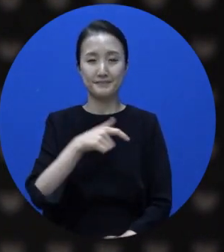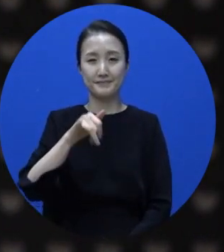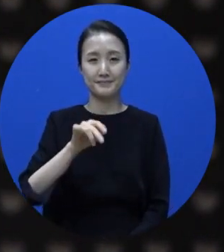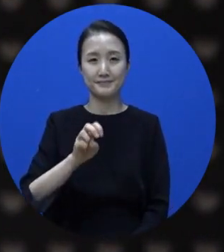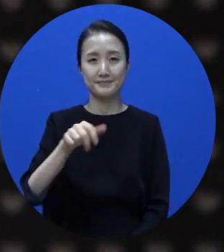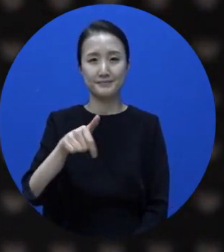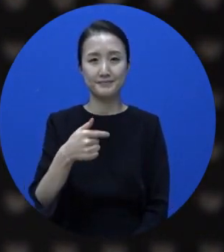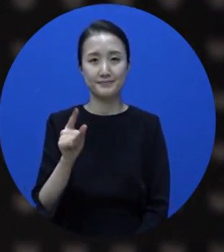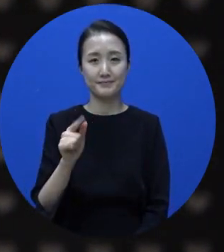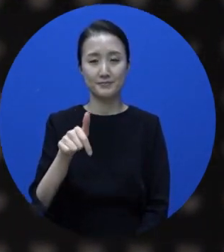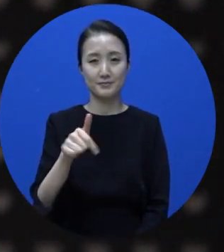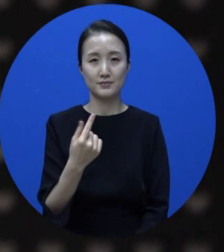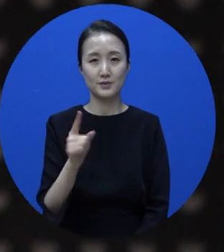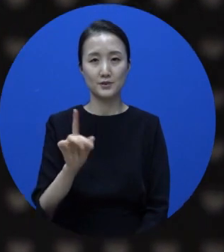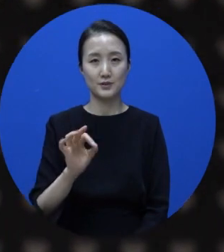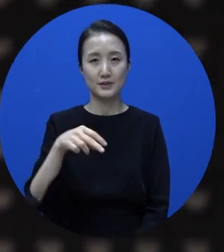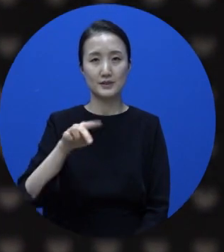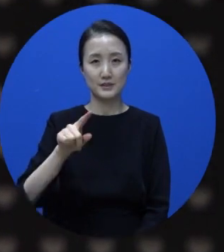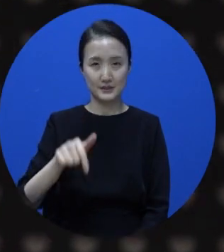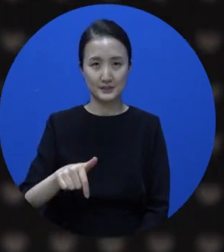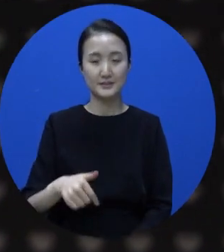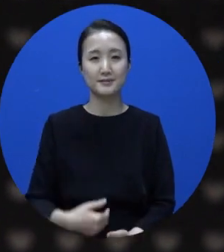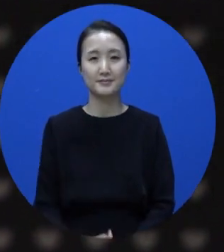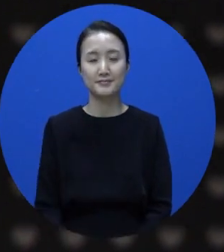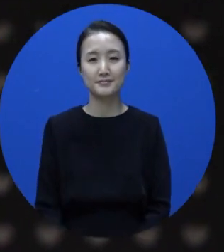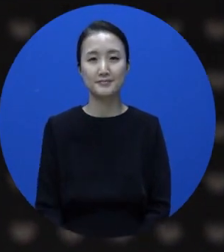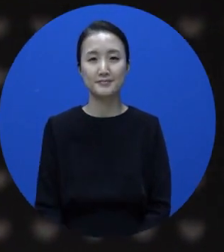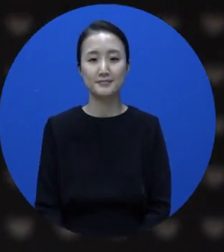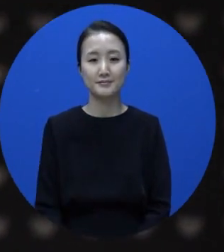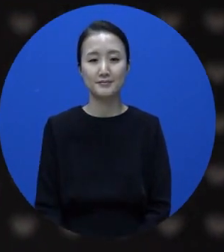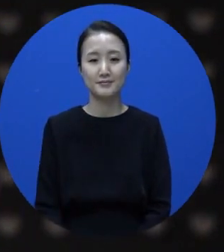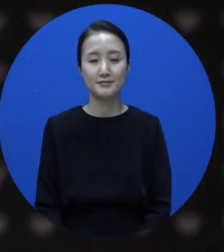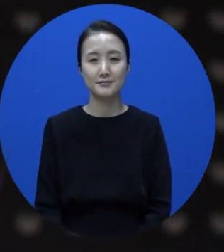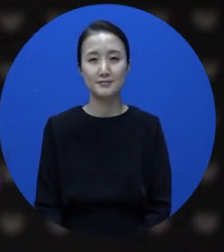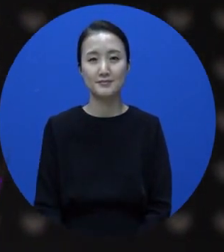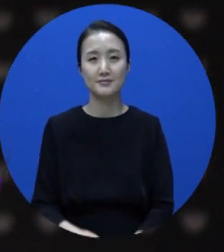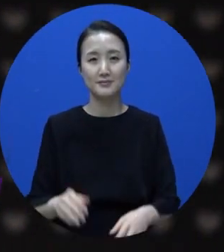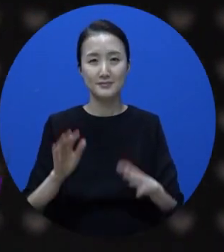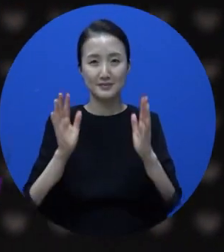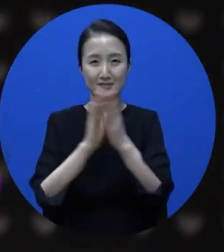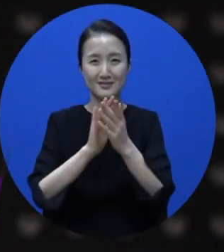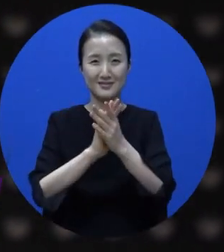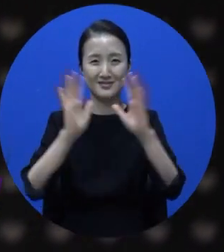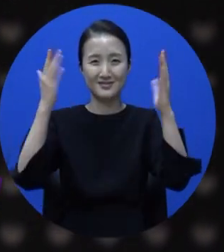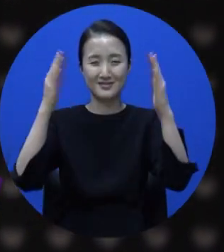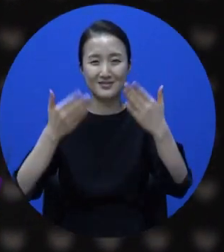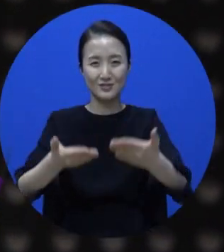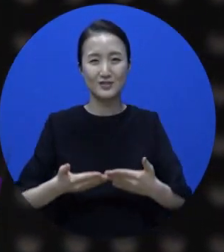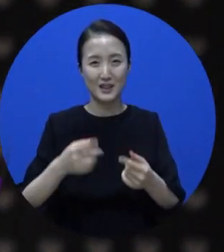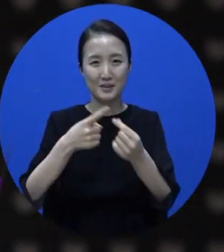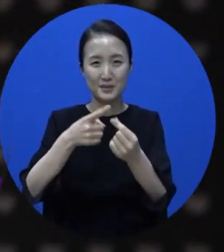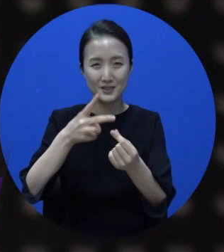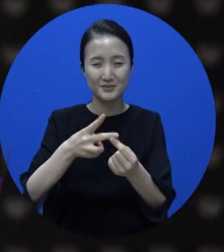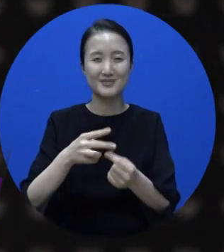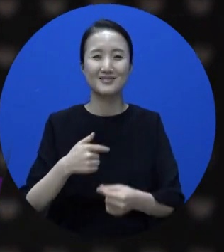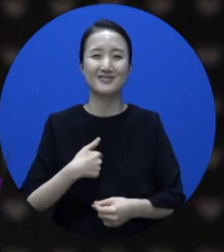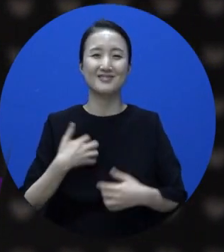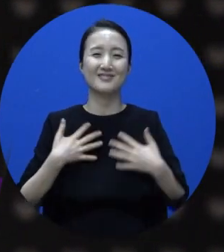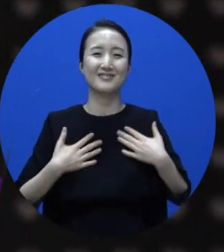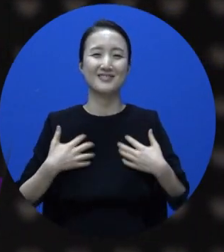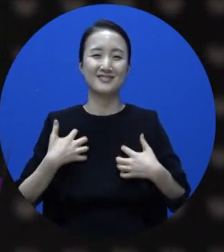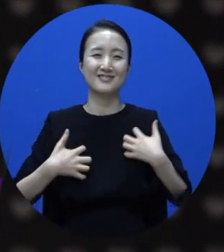4 예 있습니다 두 번이나 인사를 받으니까 기분 좋습니다 제가 또 얼마전에